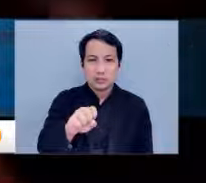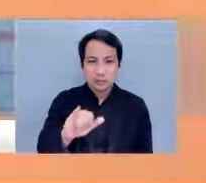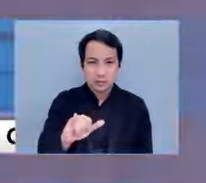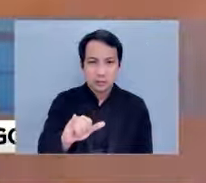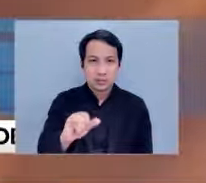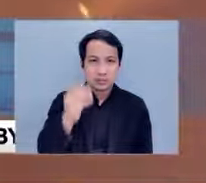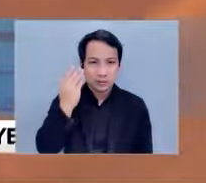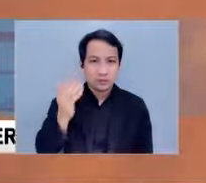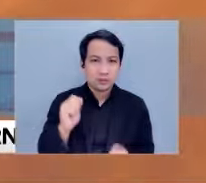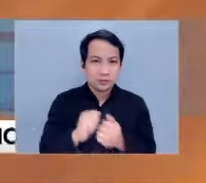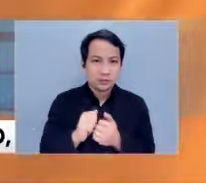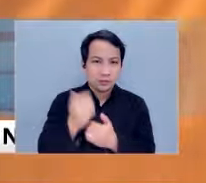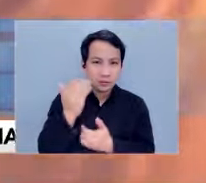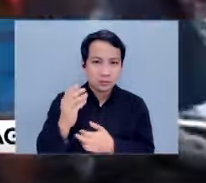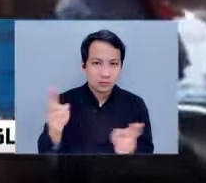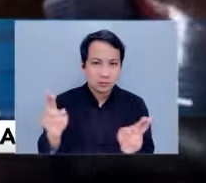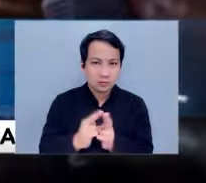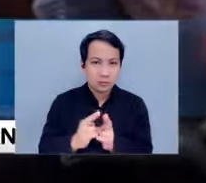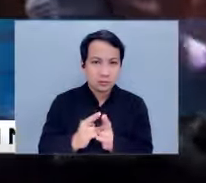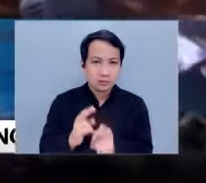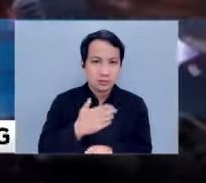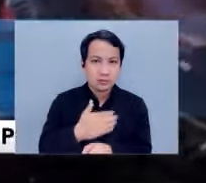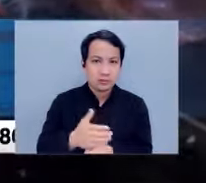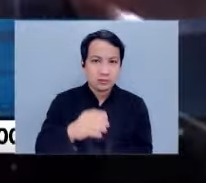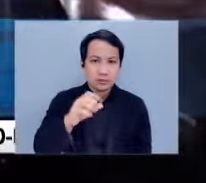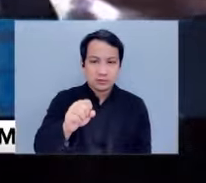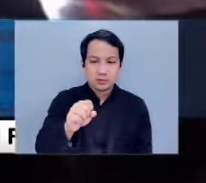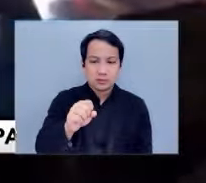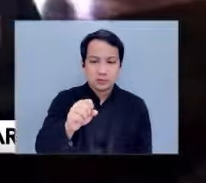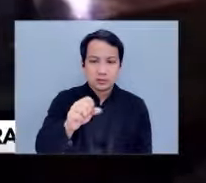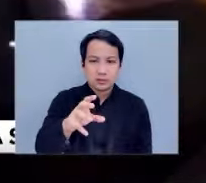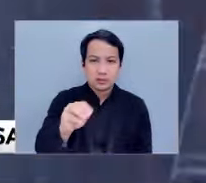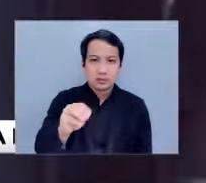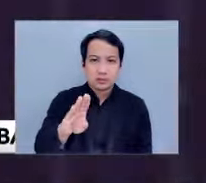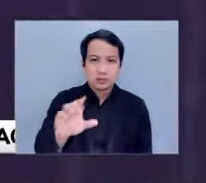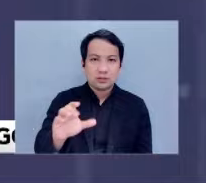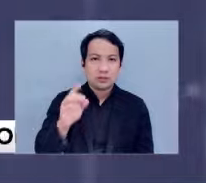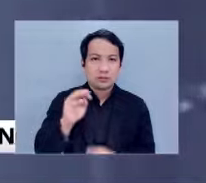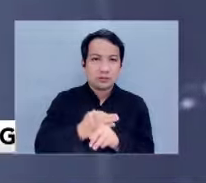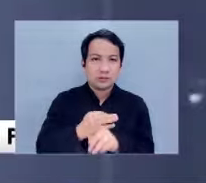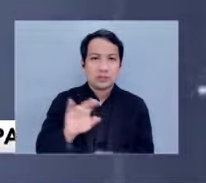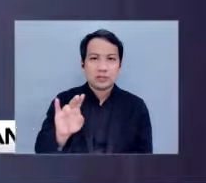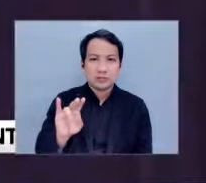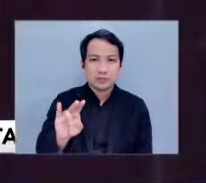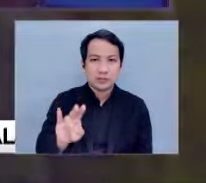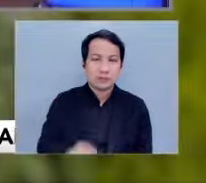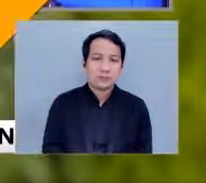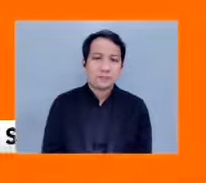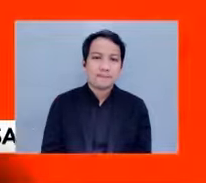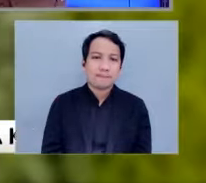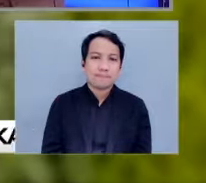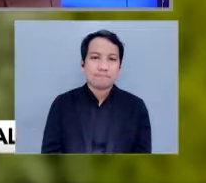inaabangang reunion concert sa SMBC Festival Ground sa February 17.